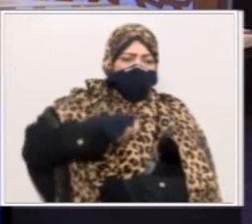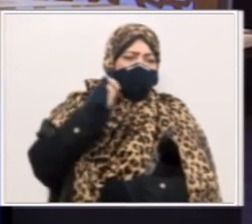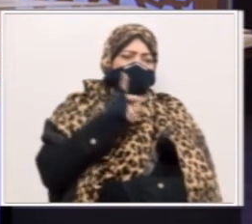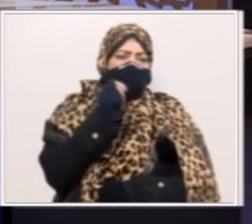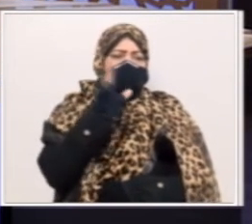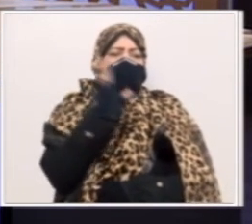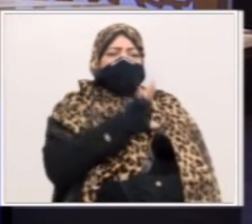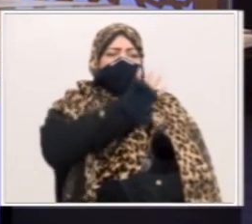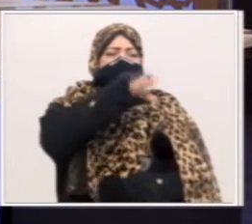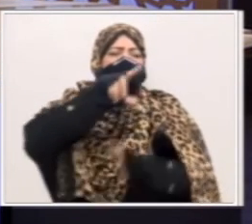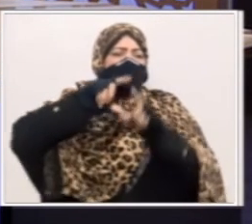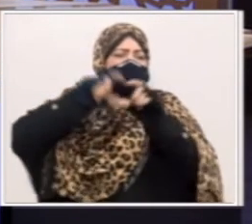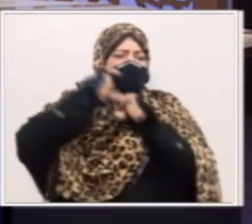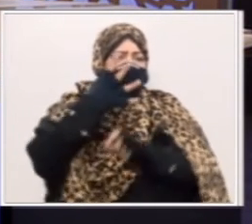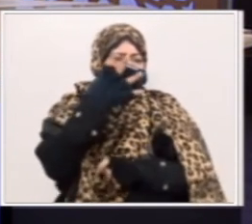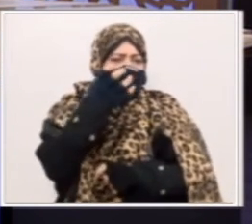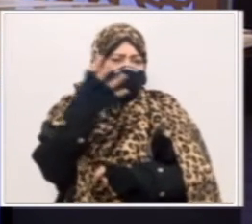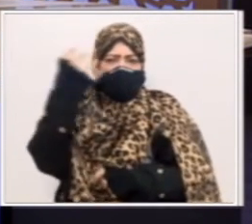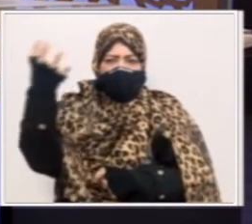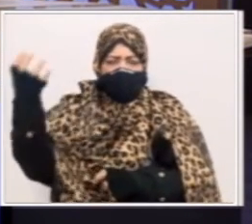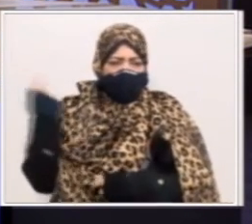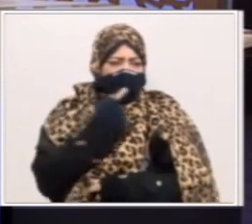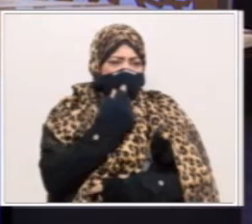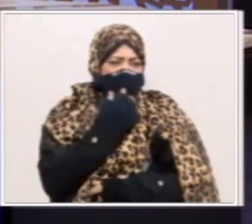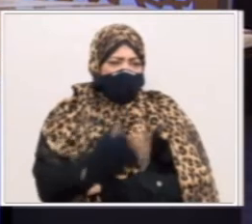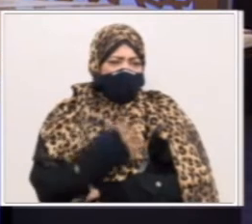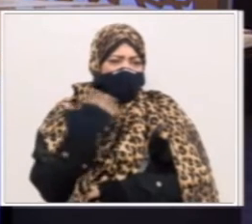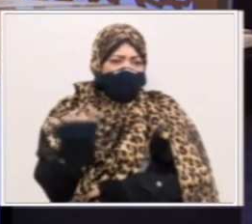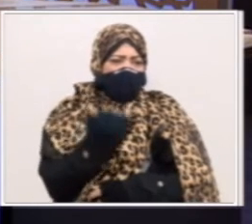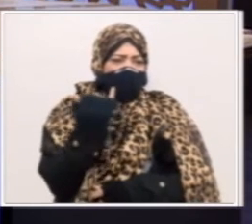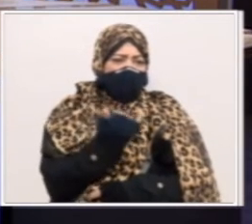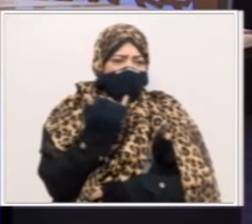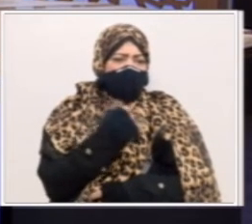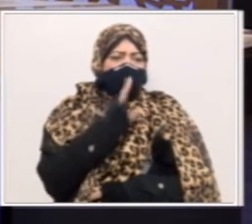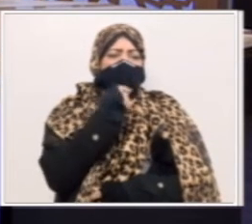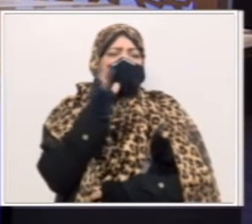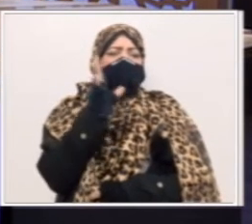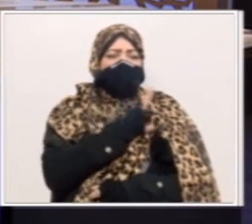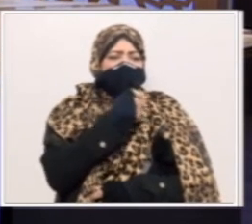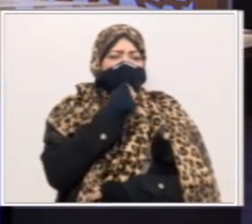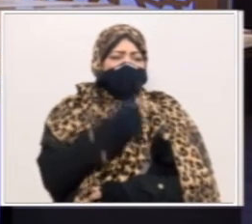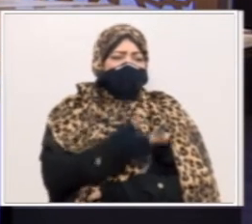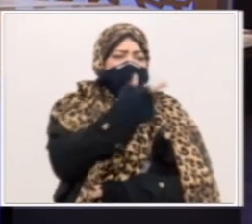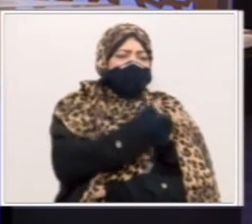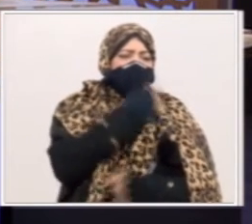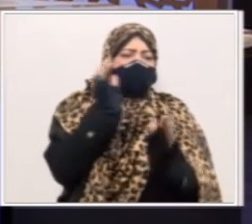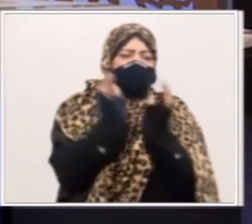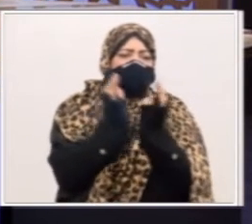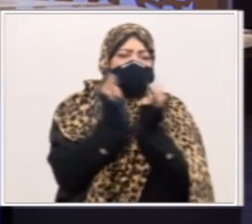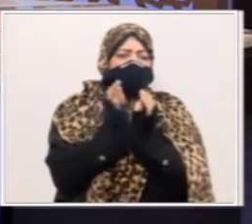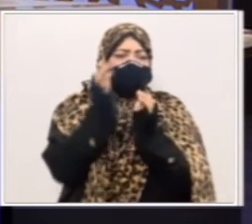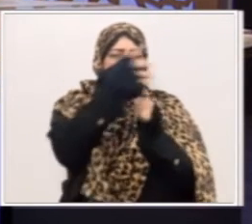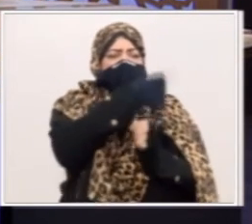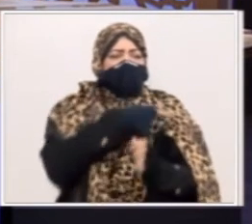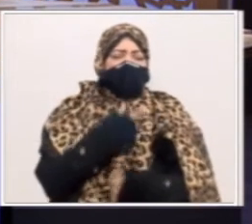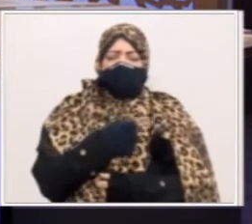فيها شيابين نوع زيزنا في الضمان، هذه لا تساوي شيئا، لا تكفي عائلة. ونسأل الله